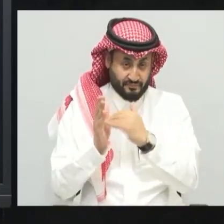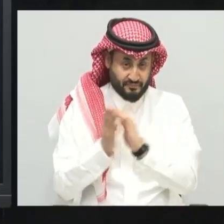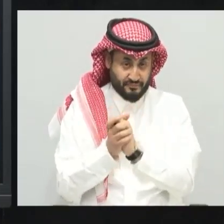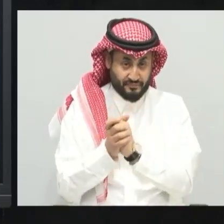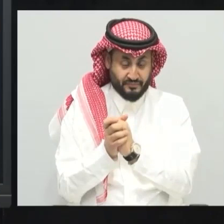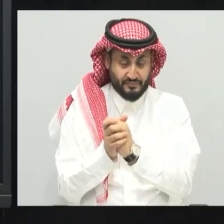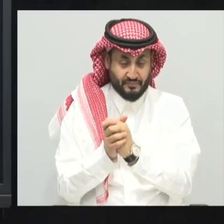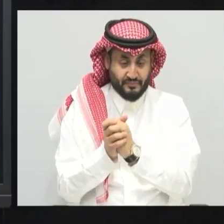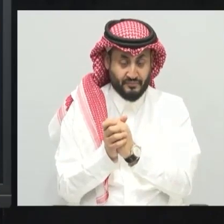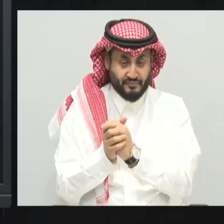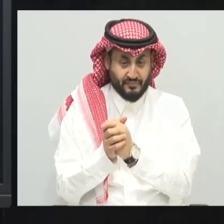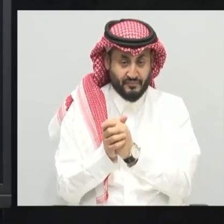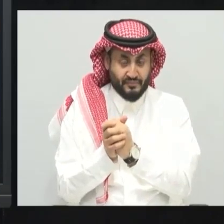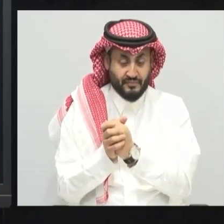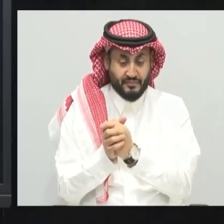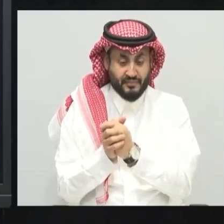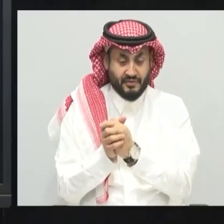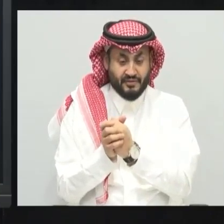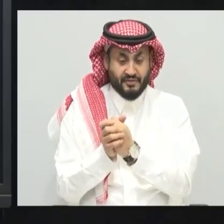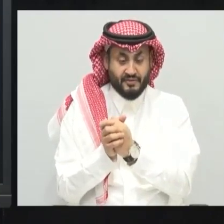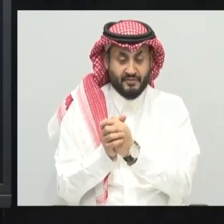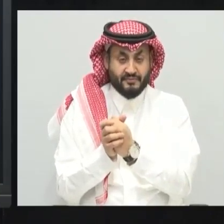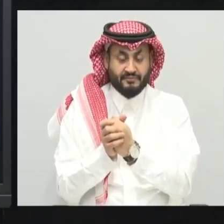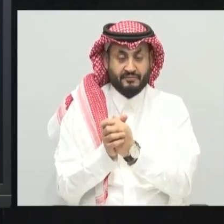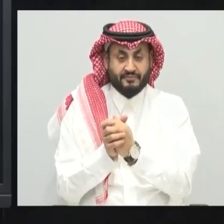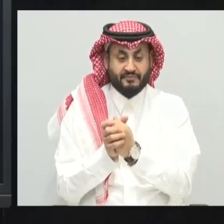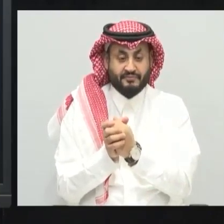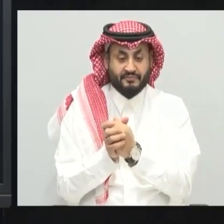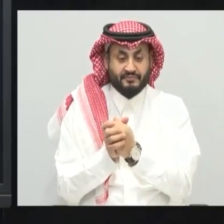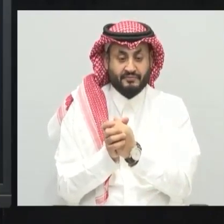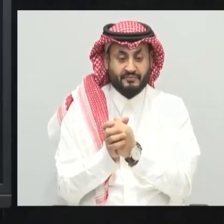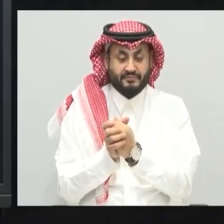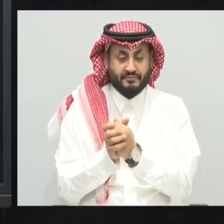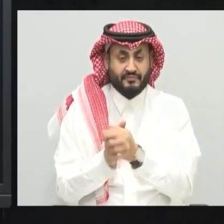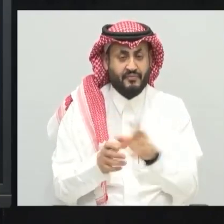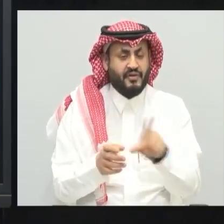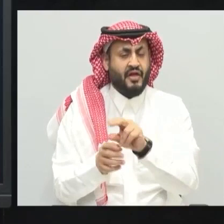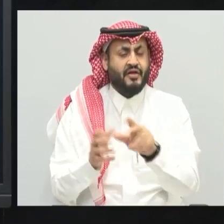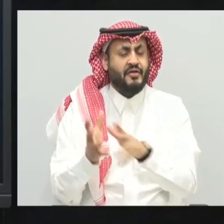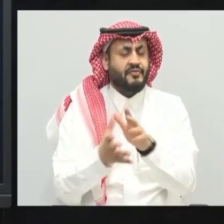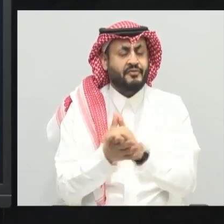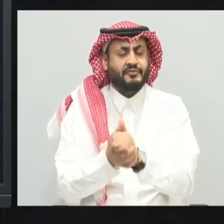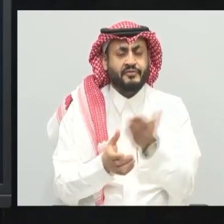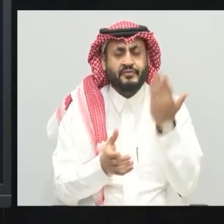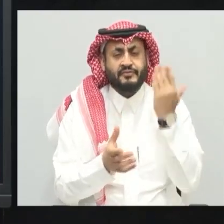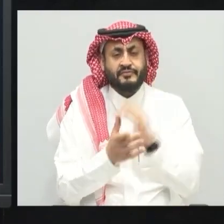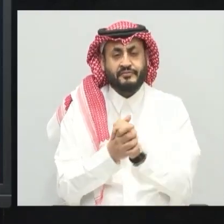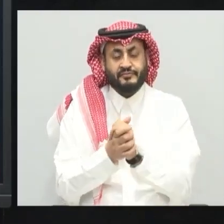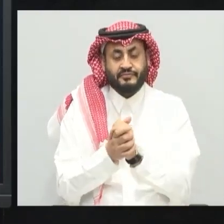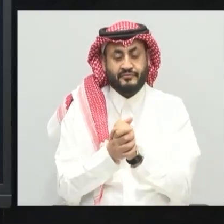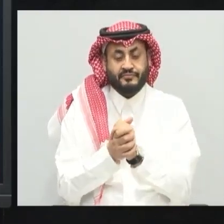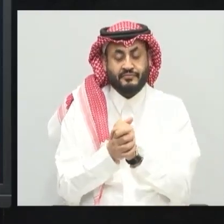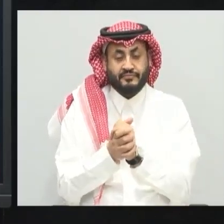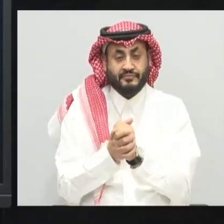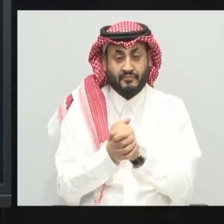ويتواضع بان يرغب ان يعمل بها وكما ذكرنا سابقا حينما